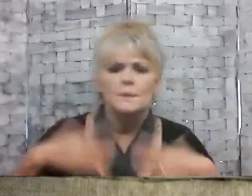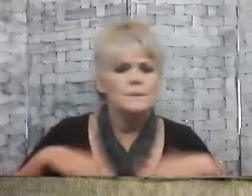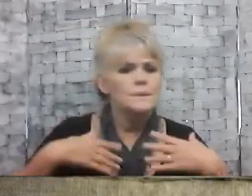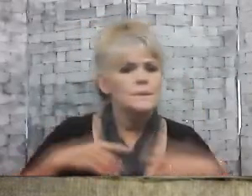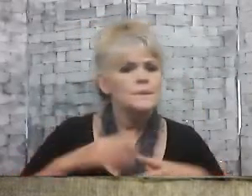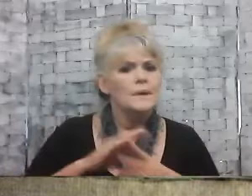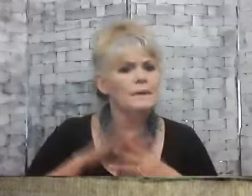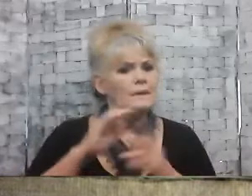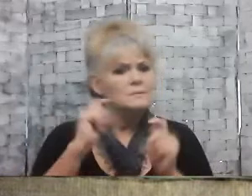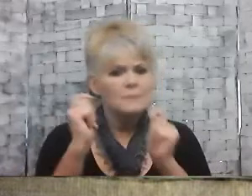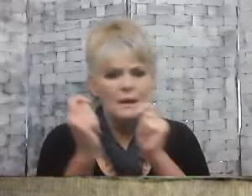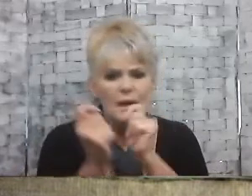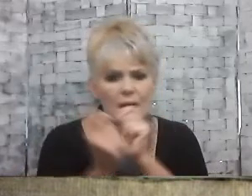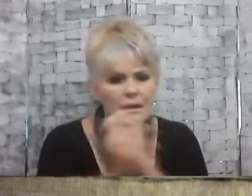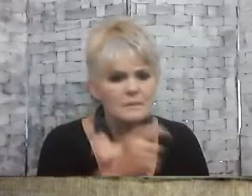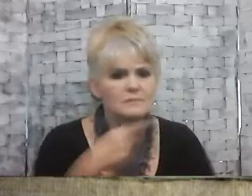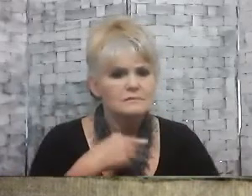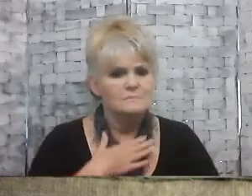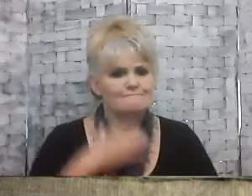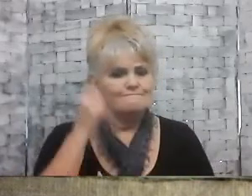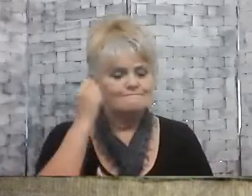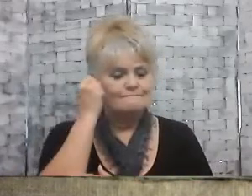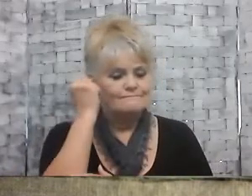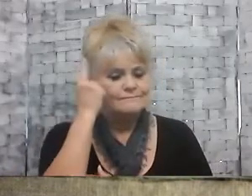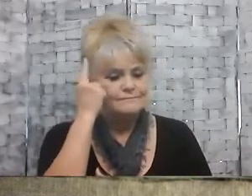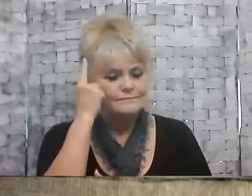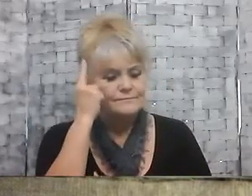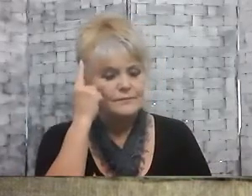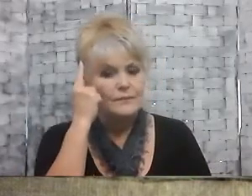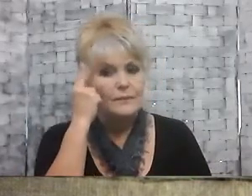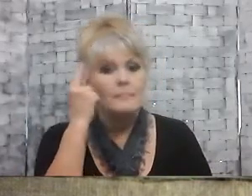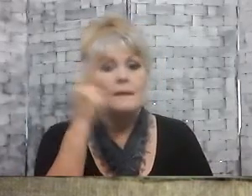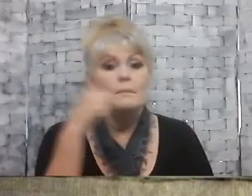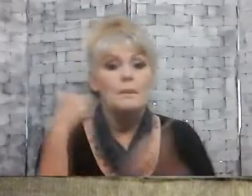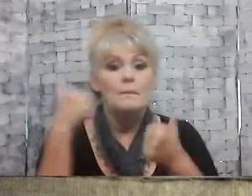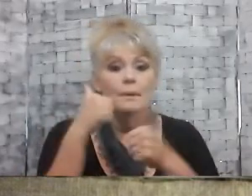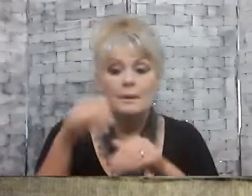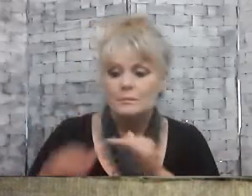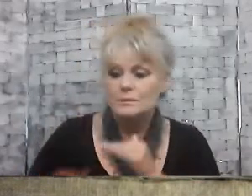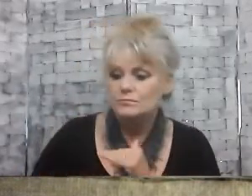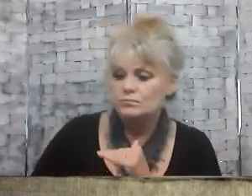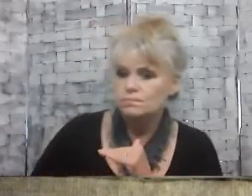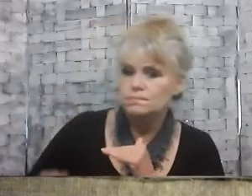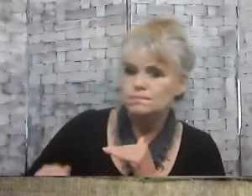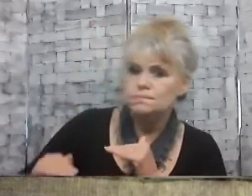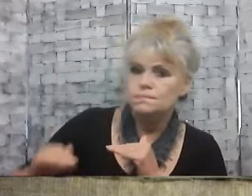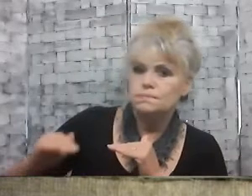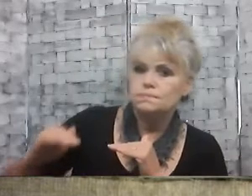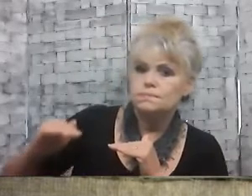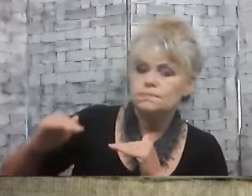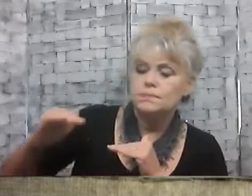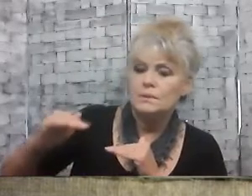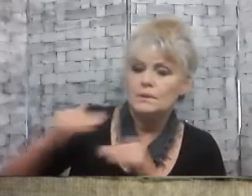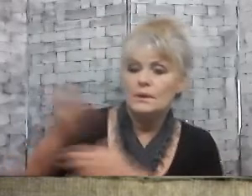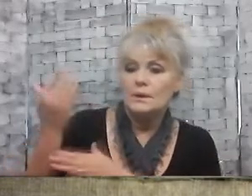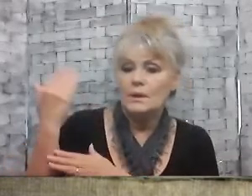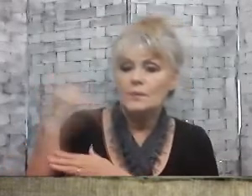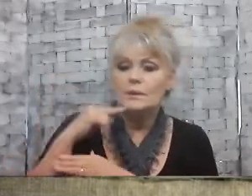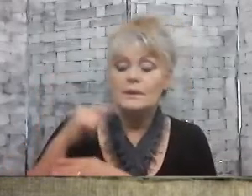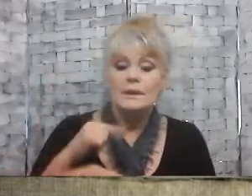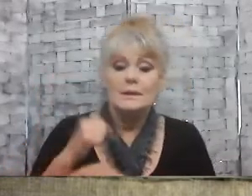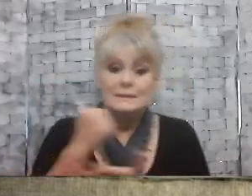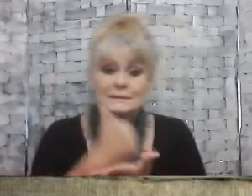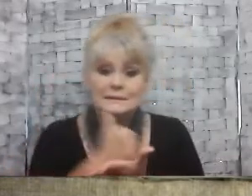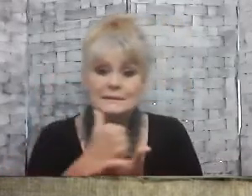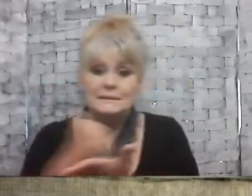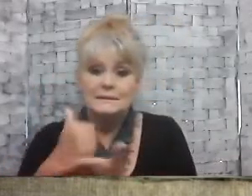vol, is, dit is die story wat die Jode geken het, want hulle het groot geword met die tempel. Die tempel was vir hulle